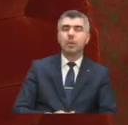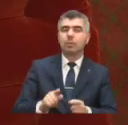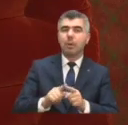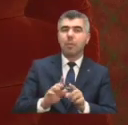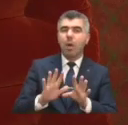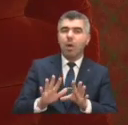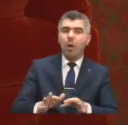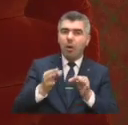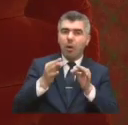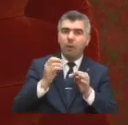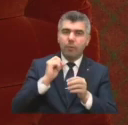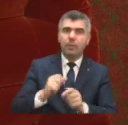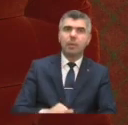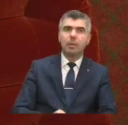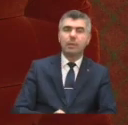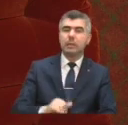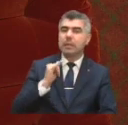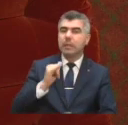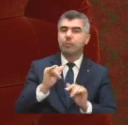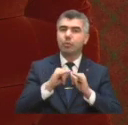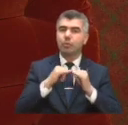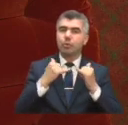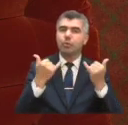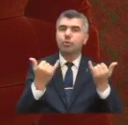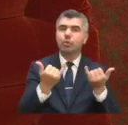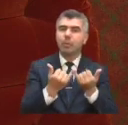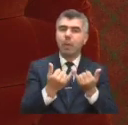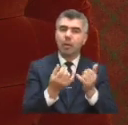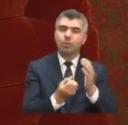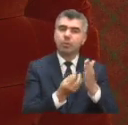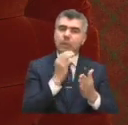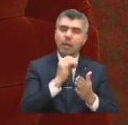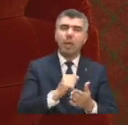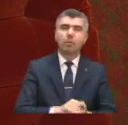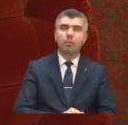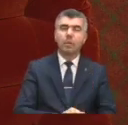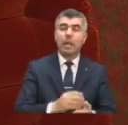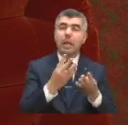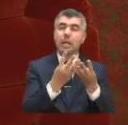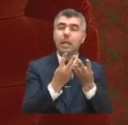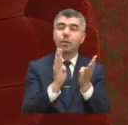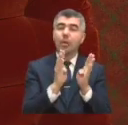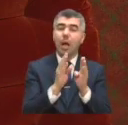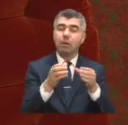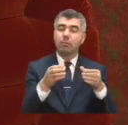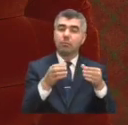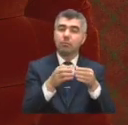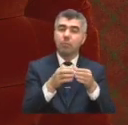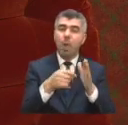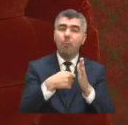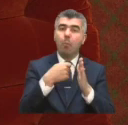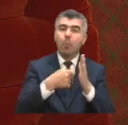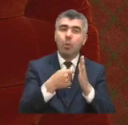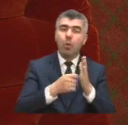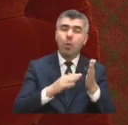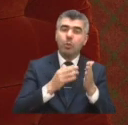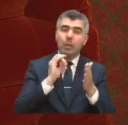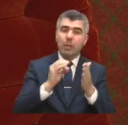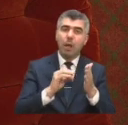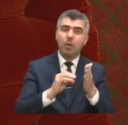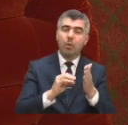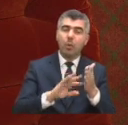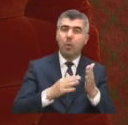تعقدت تحت هذا النظام الجديد، وهي اللجنة اللي جات بمشاريع جديدة بواحد الميزانية مهمة كبيرة